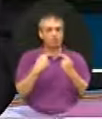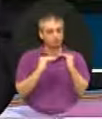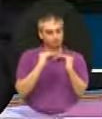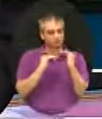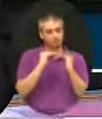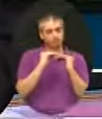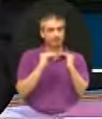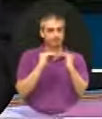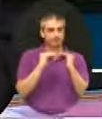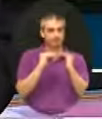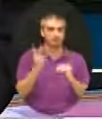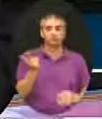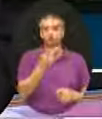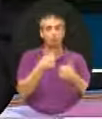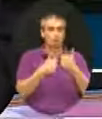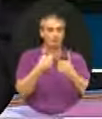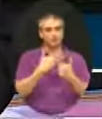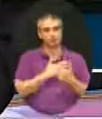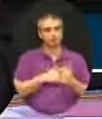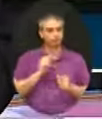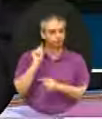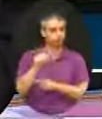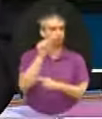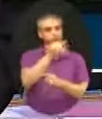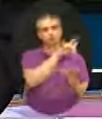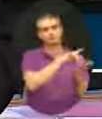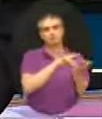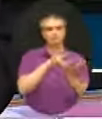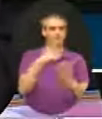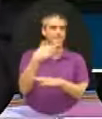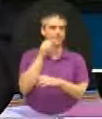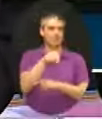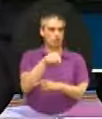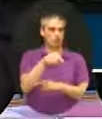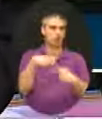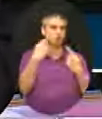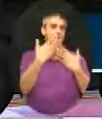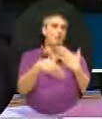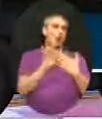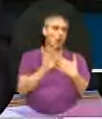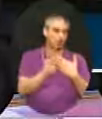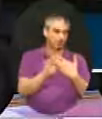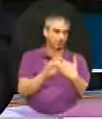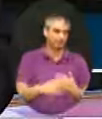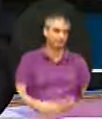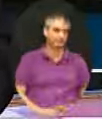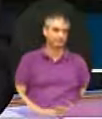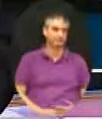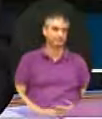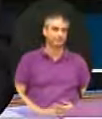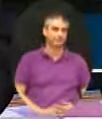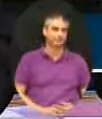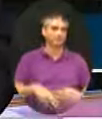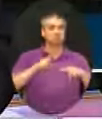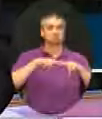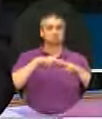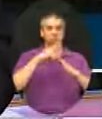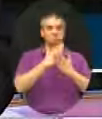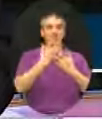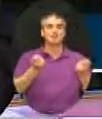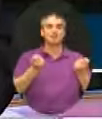צמוד, ששני המועמדים בוחרים ללכת דווקא למדינות האלה יום האחרון שלהם. ולאחר שנעלו